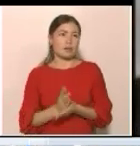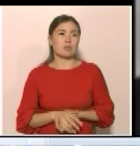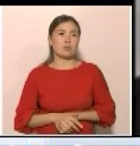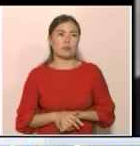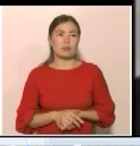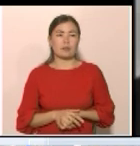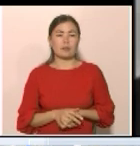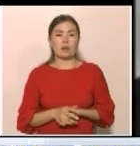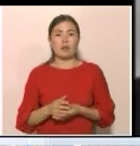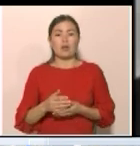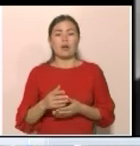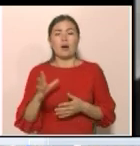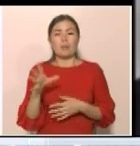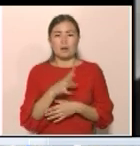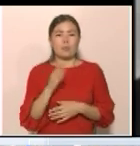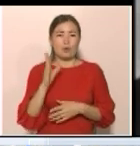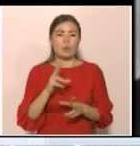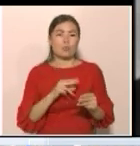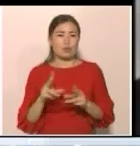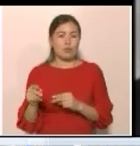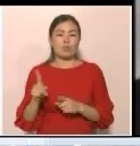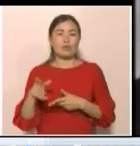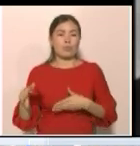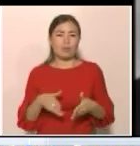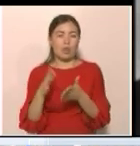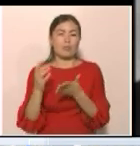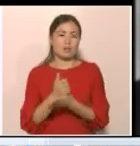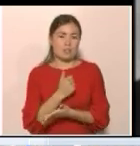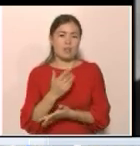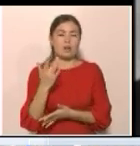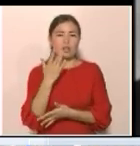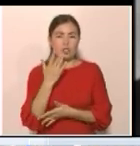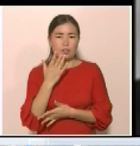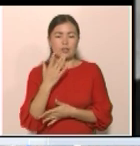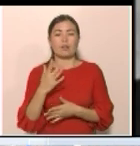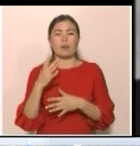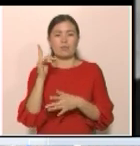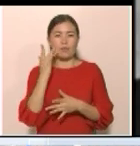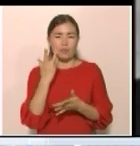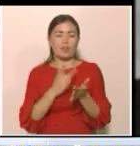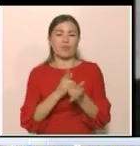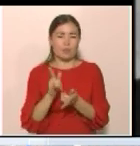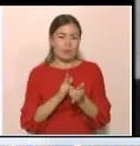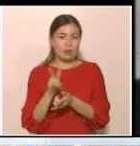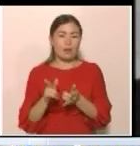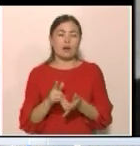бол өңмен солымыз, болсын десең жолымыз. Жиі-жиі сабынмен жуылып тұрсын қолымыз.